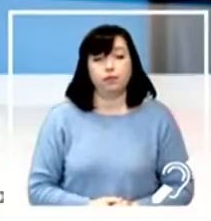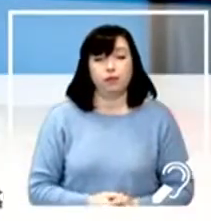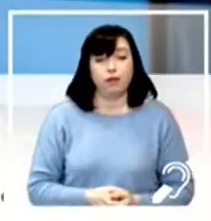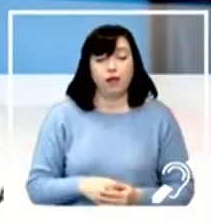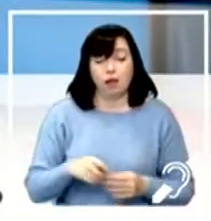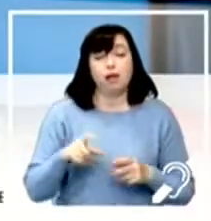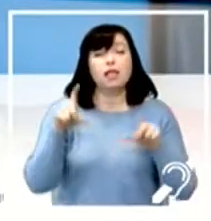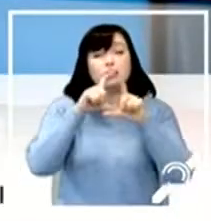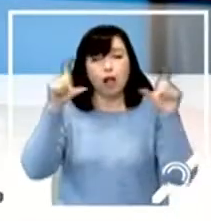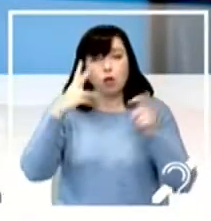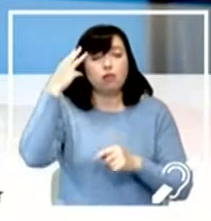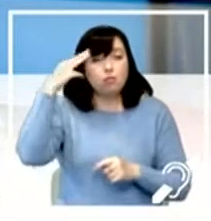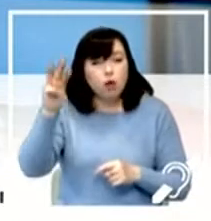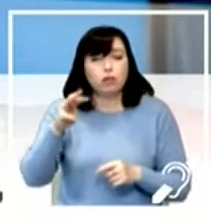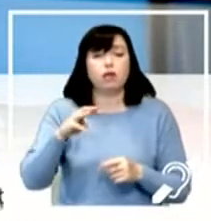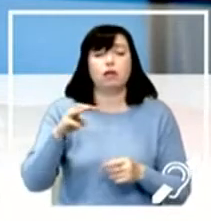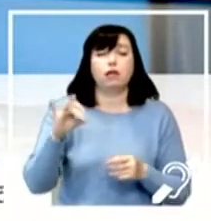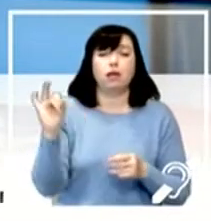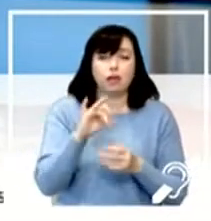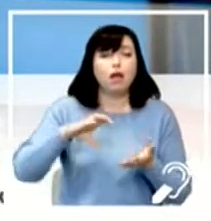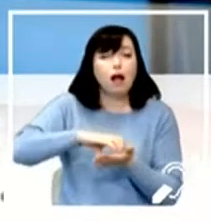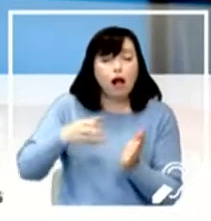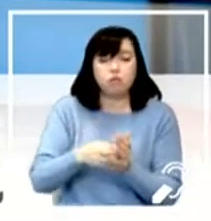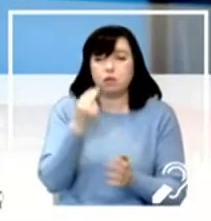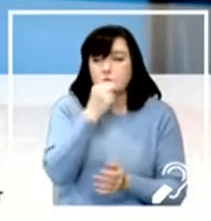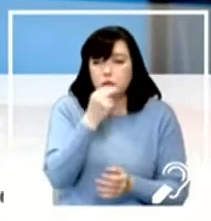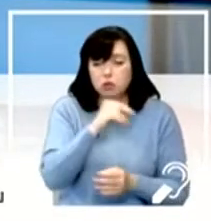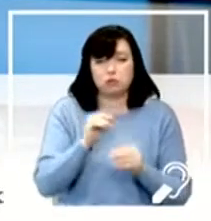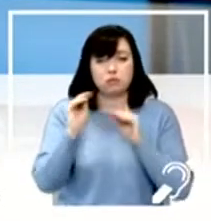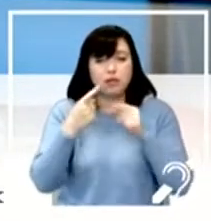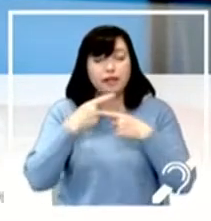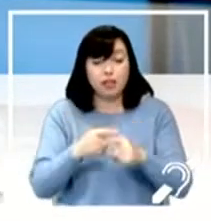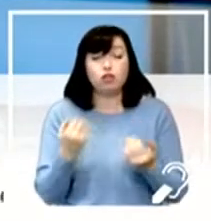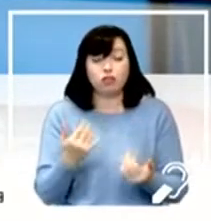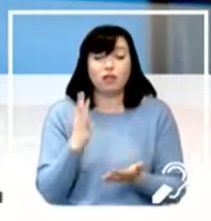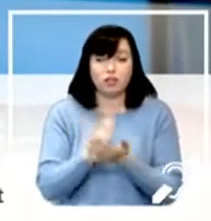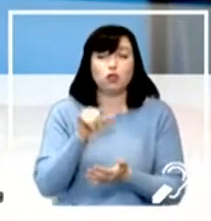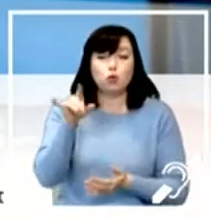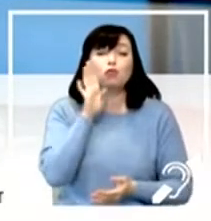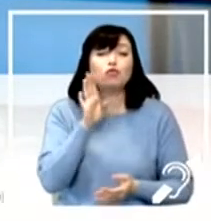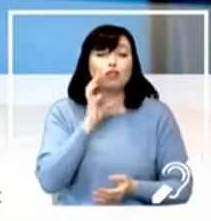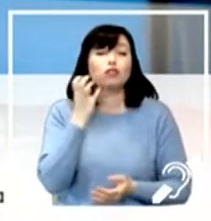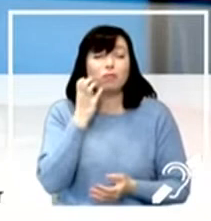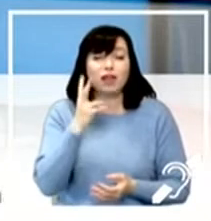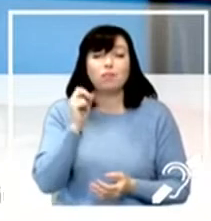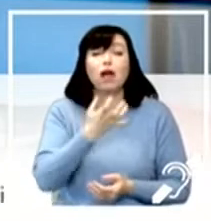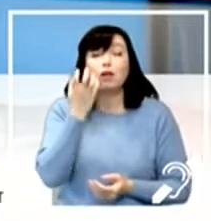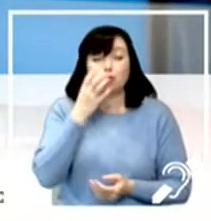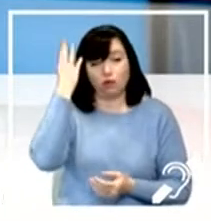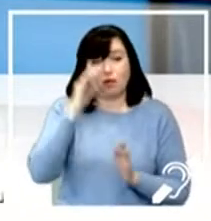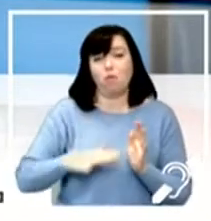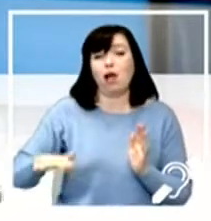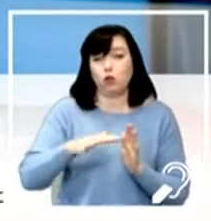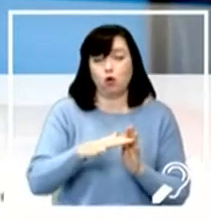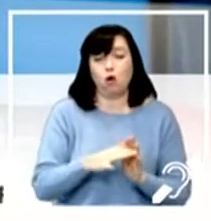Saloane moderne și cabinete dotate cu echipamente performante sunt acum la dispoziția femeilor însărcinate din zona de sud a Republicii